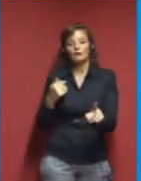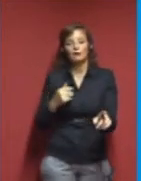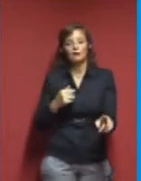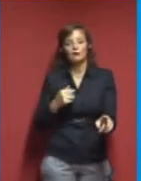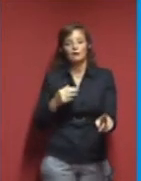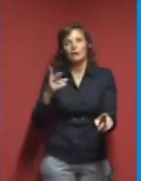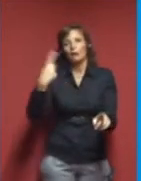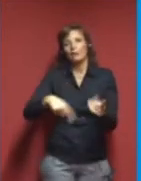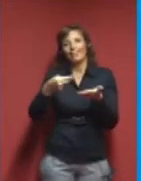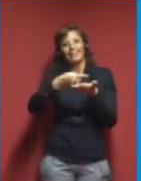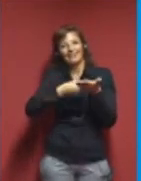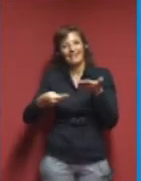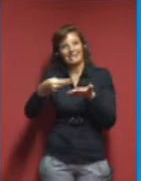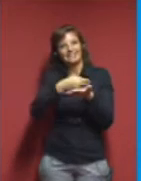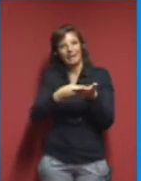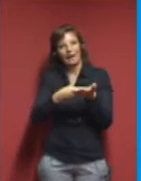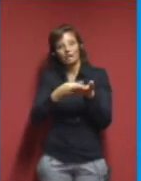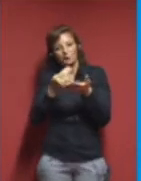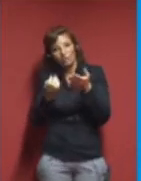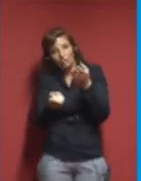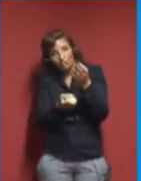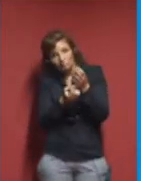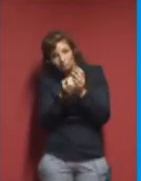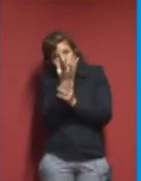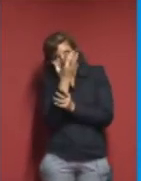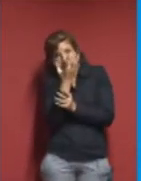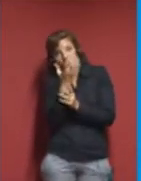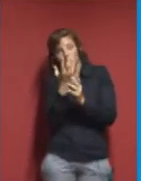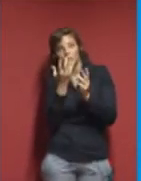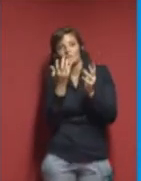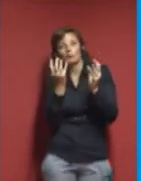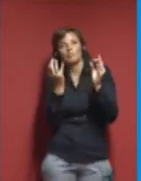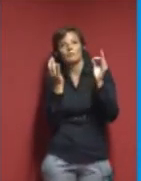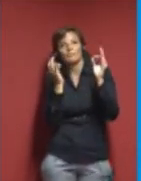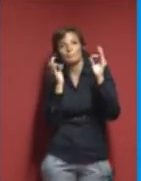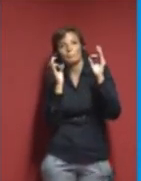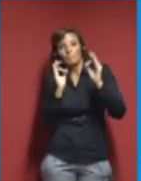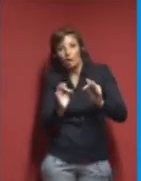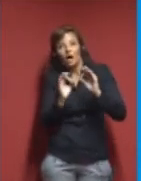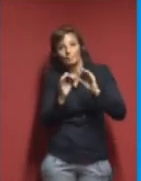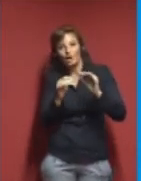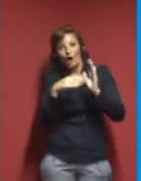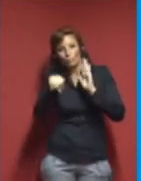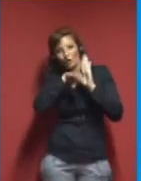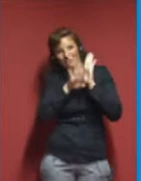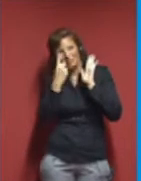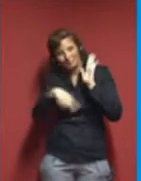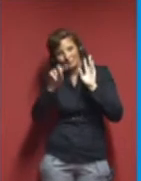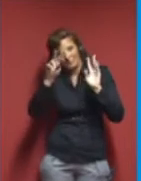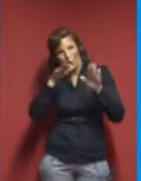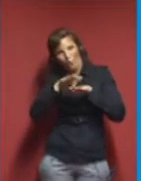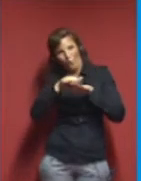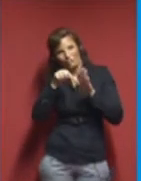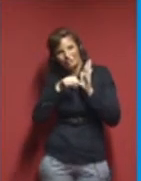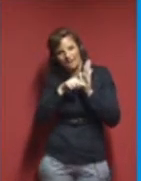questo disegno è stato generato da questo ambiente di programmazione